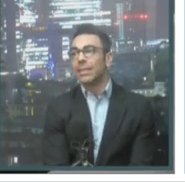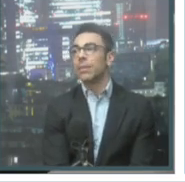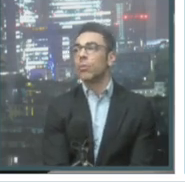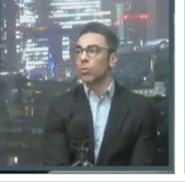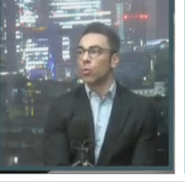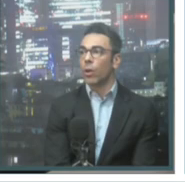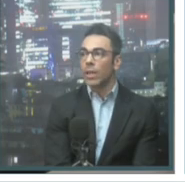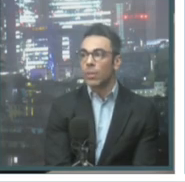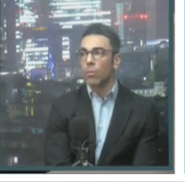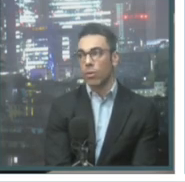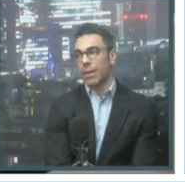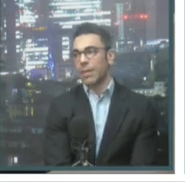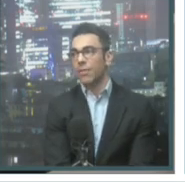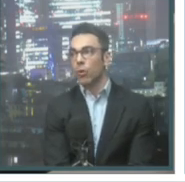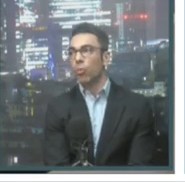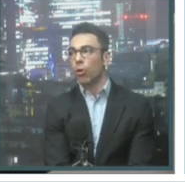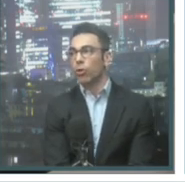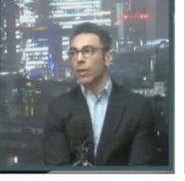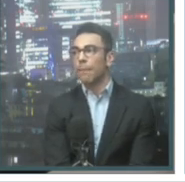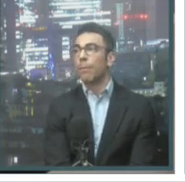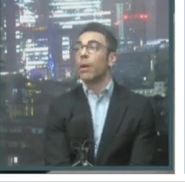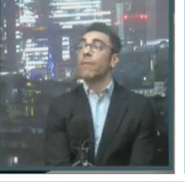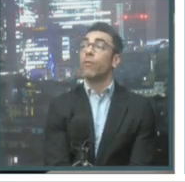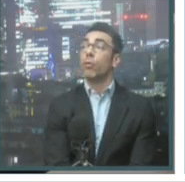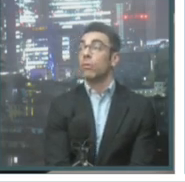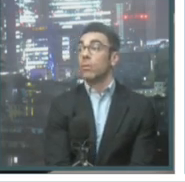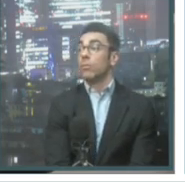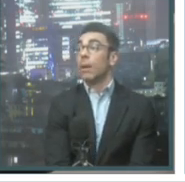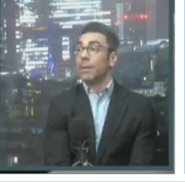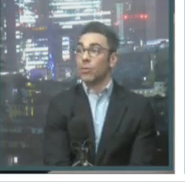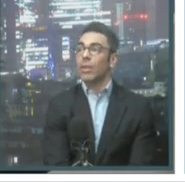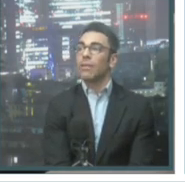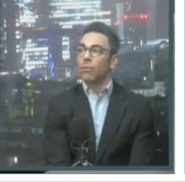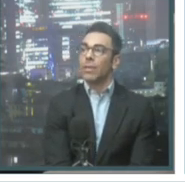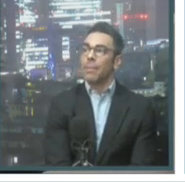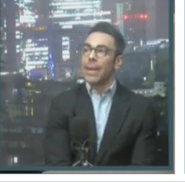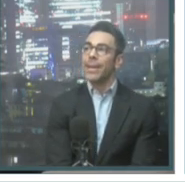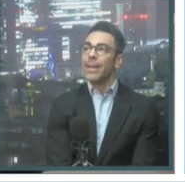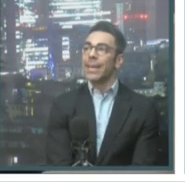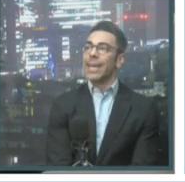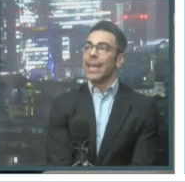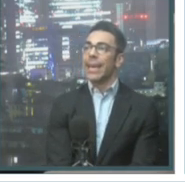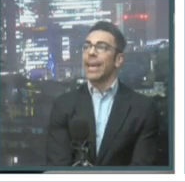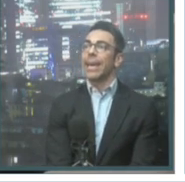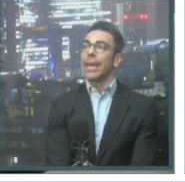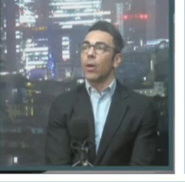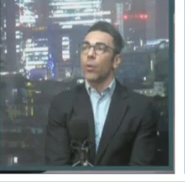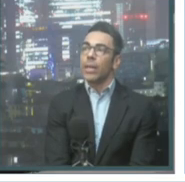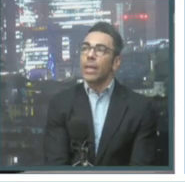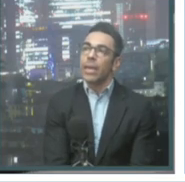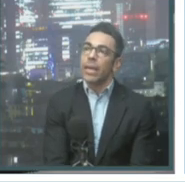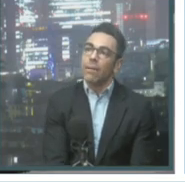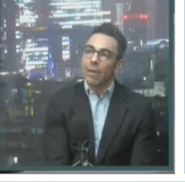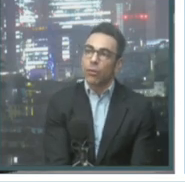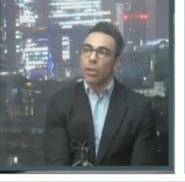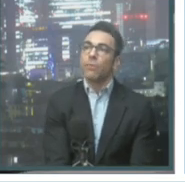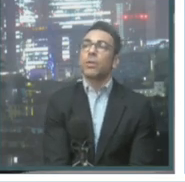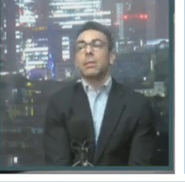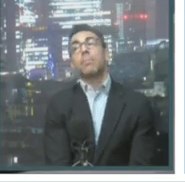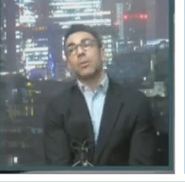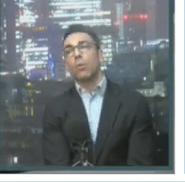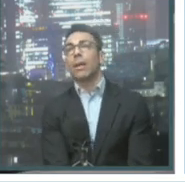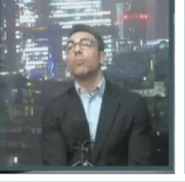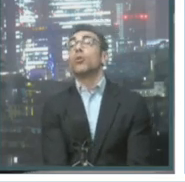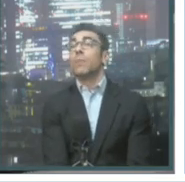tantissimo sul ritmo è servito molto tempo e avevo una persona di fronte a me e quindi il fatto che ci